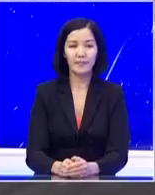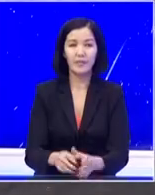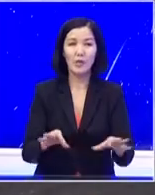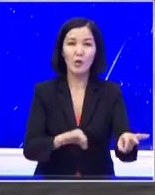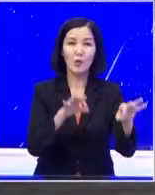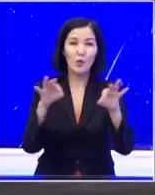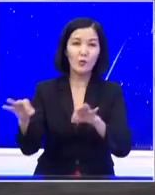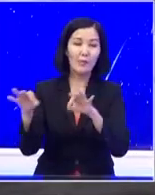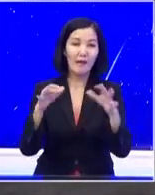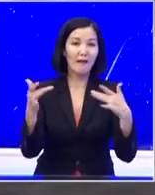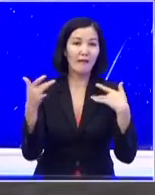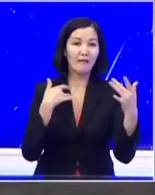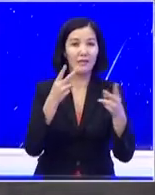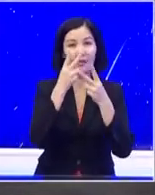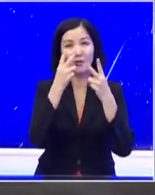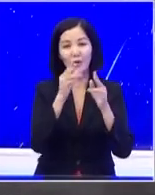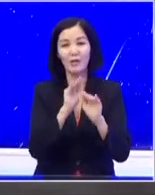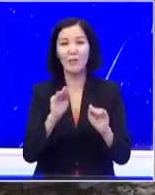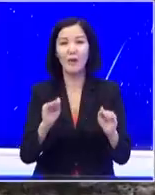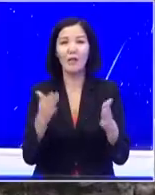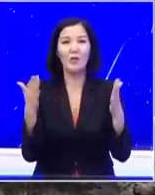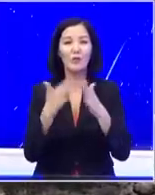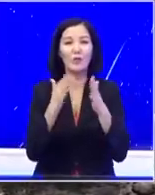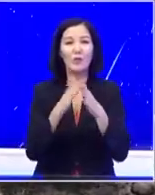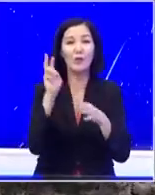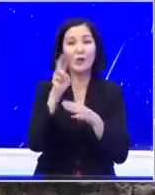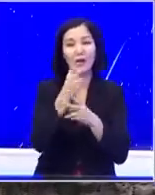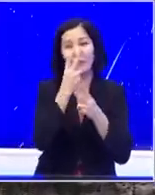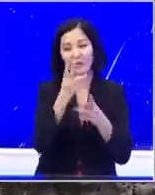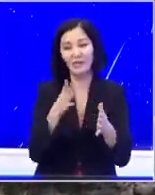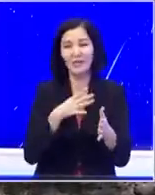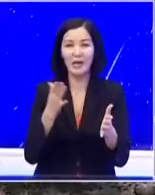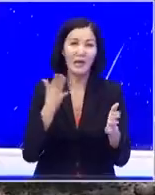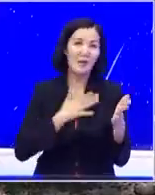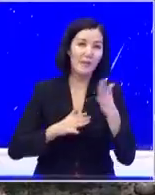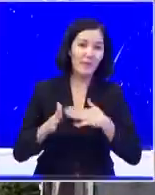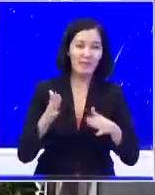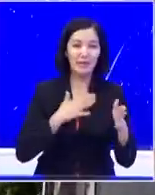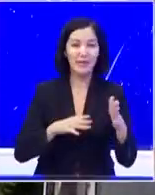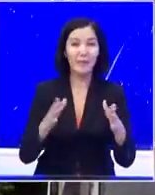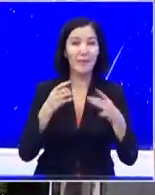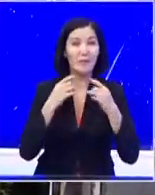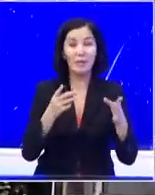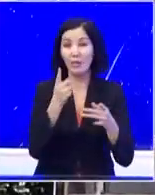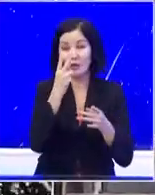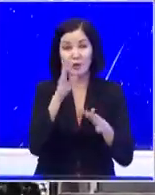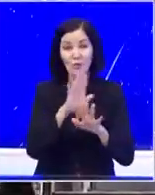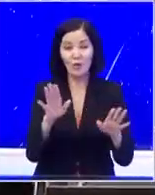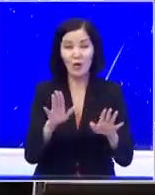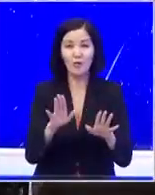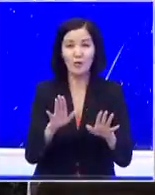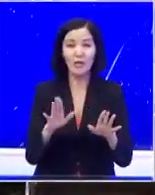Концерт көлігін көргенде балалар үйлерінен жүгіріп шықты. Жүздері балбұл жайнаған. Мұндай мерекелік шараны күтпепті. Игіске арқау